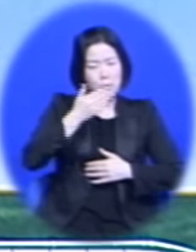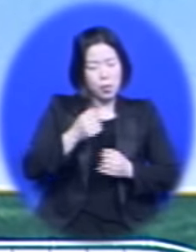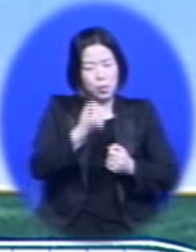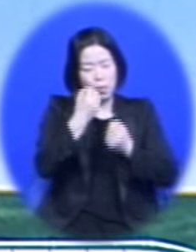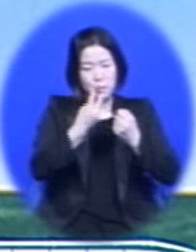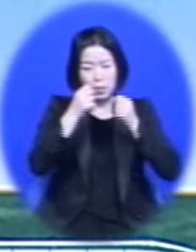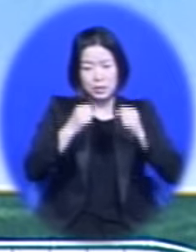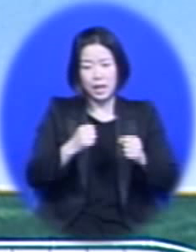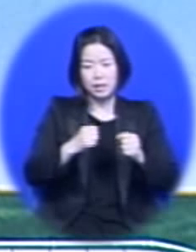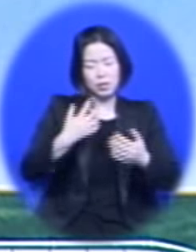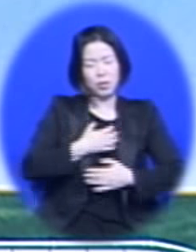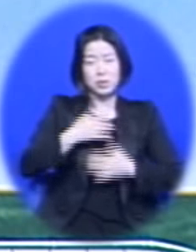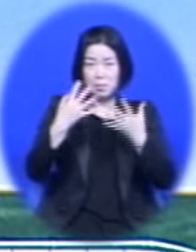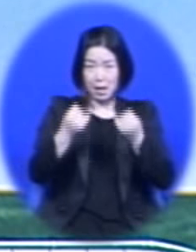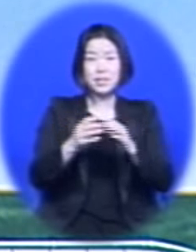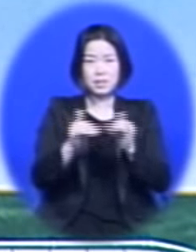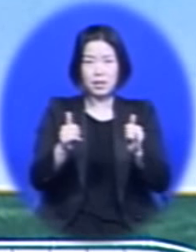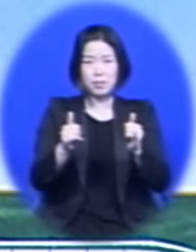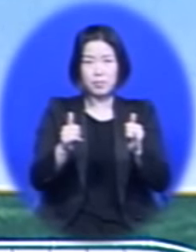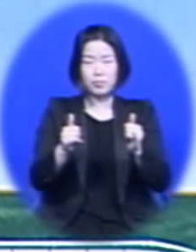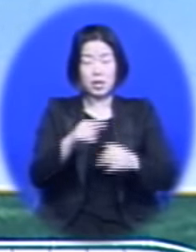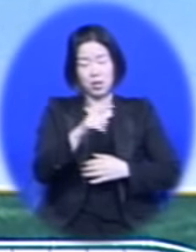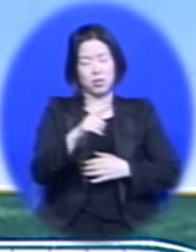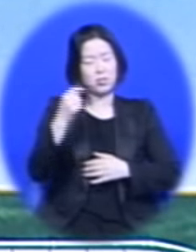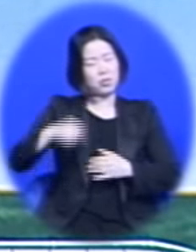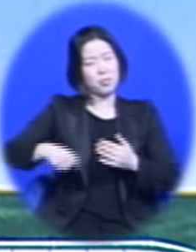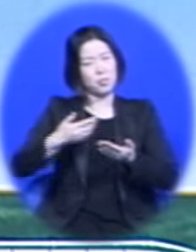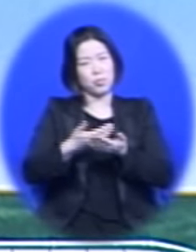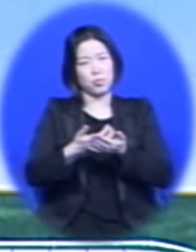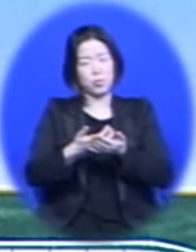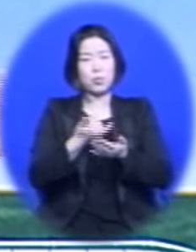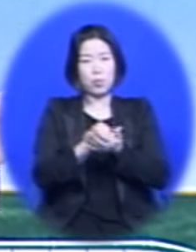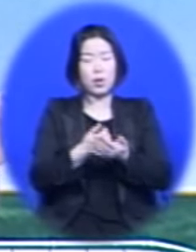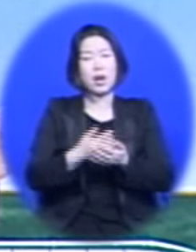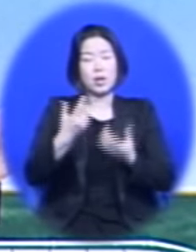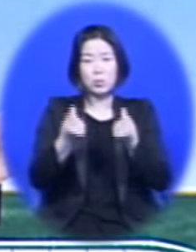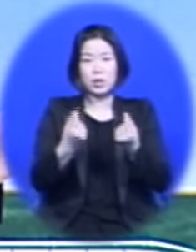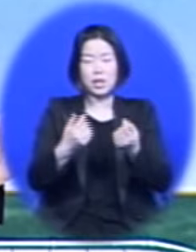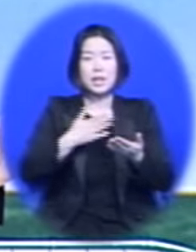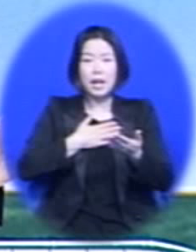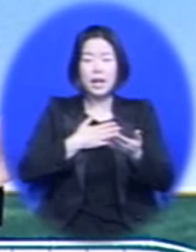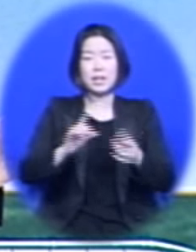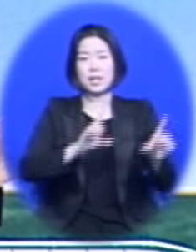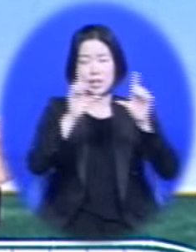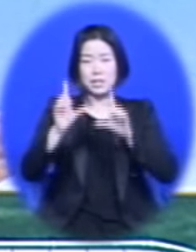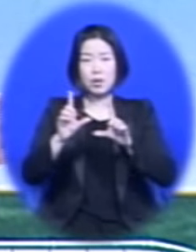걱정이 너무 많은 사람, 그건 고아지요. 내가 내 생활을 책임져야 되는